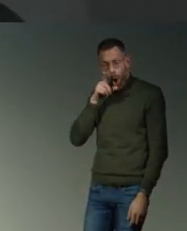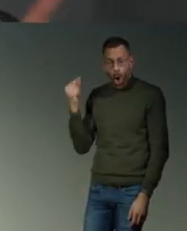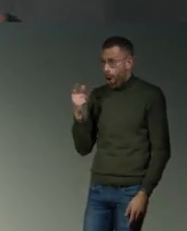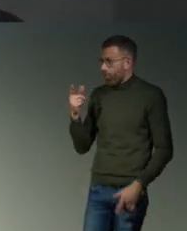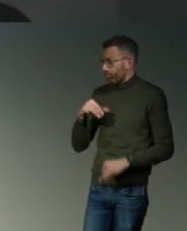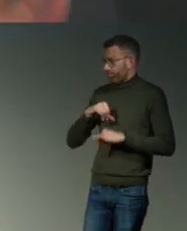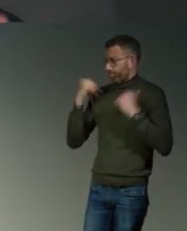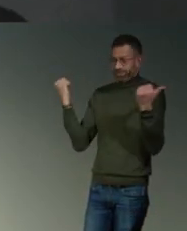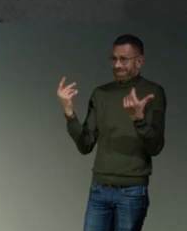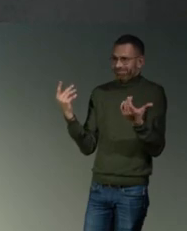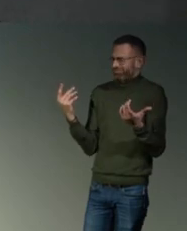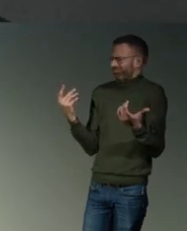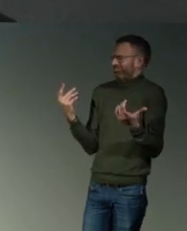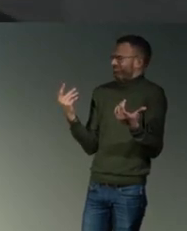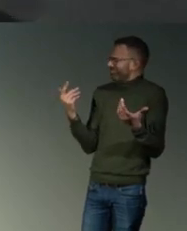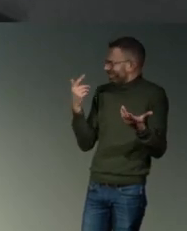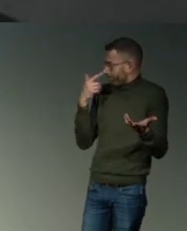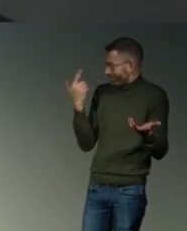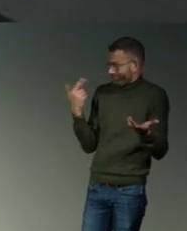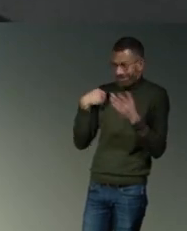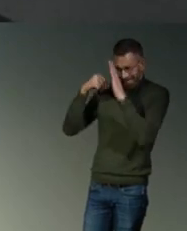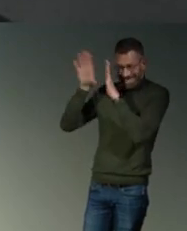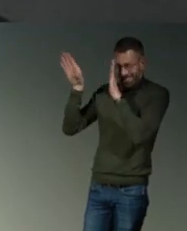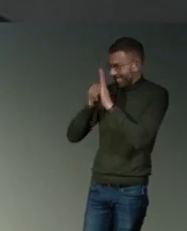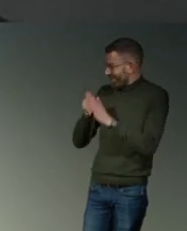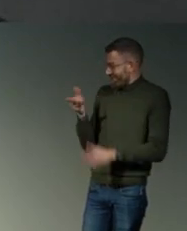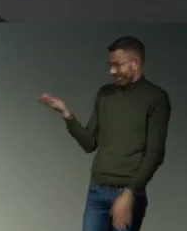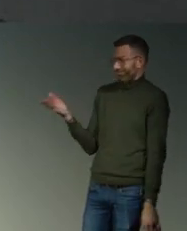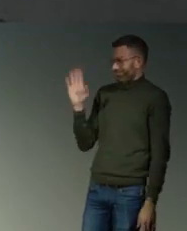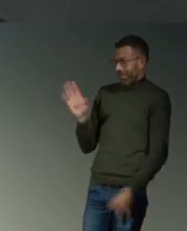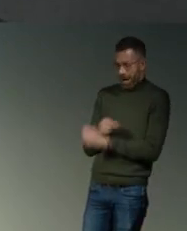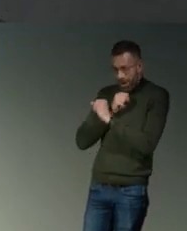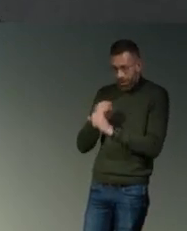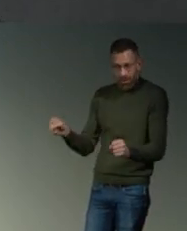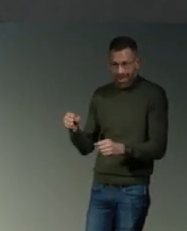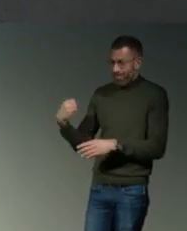un cliché, quoi, c'est festival de clichés. Dans les injures, les menaces qu'on reçoit,